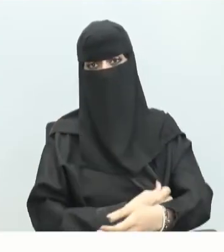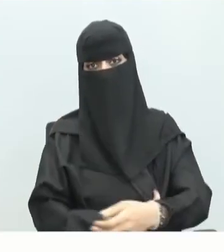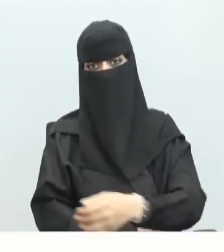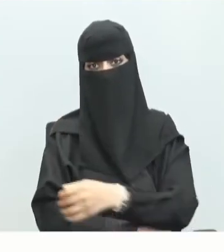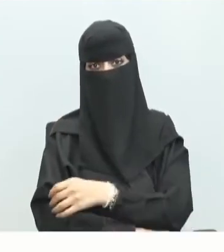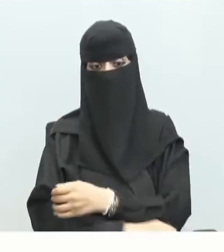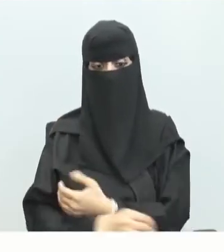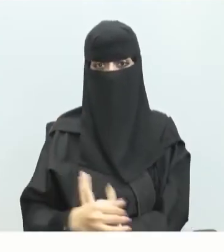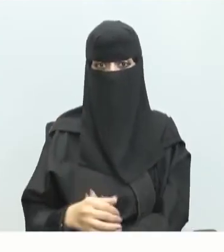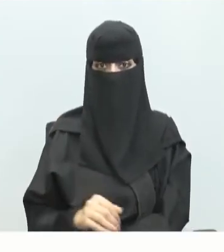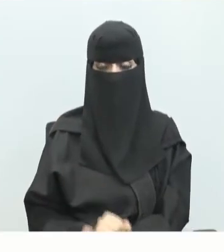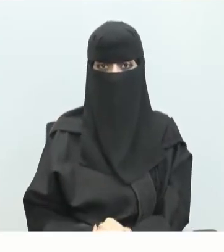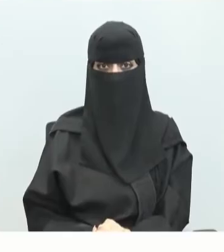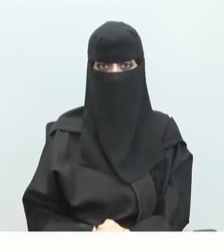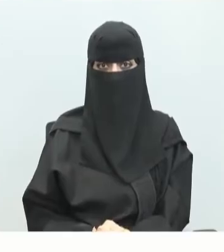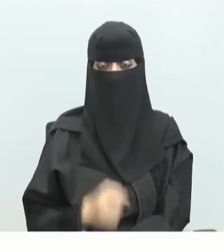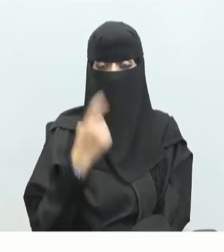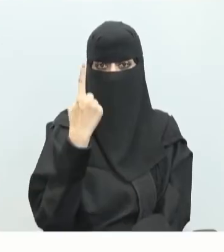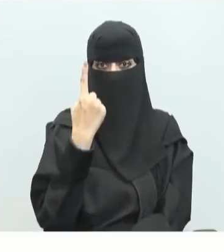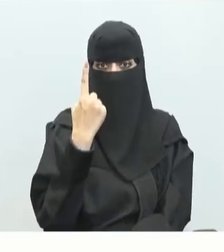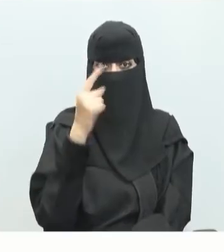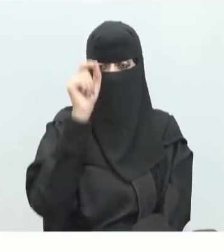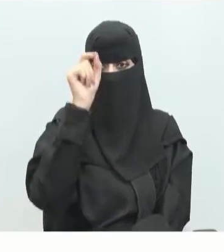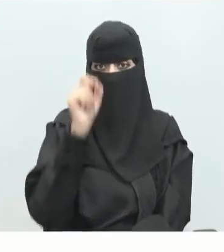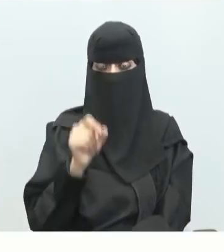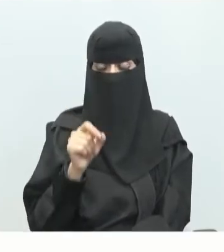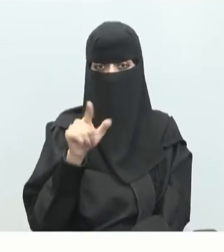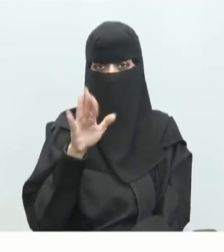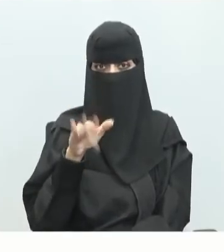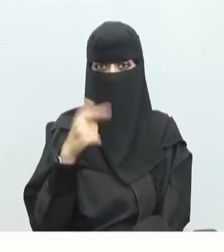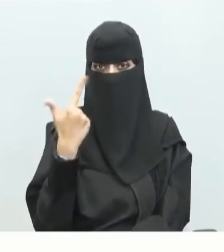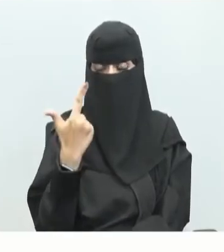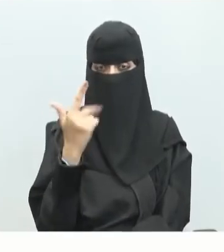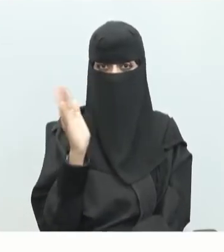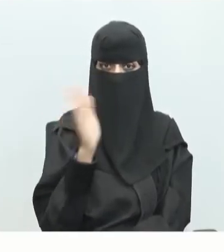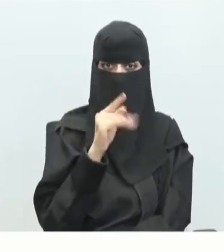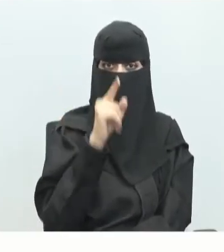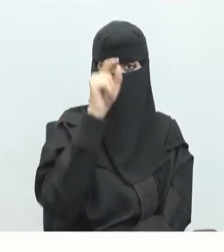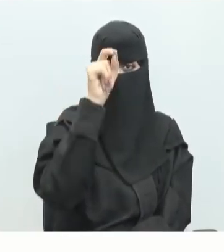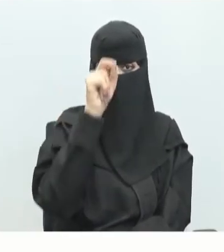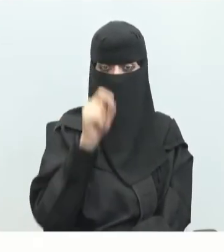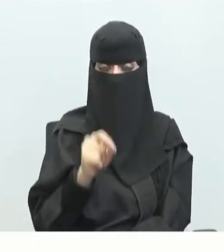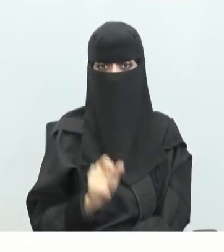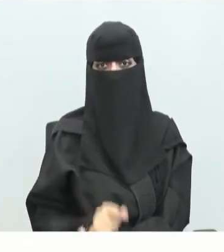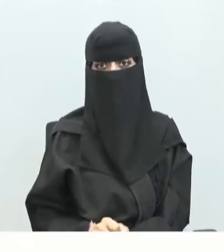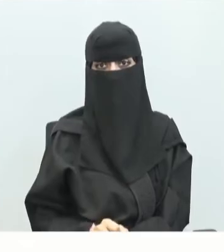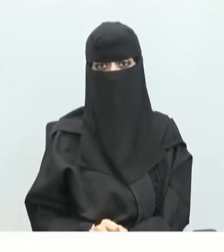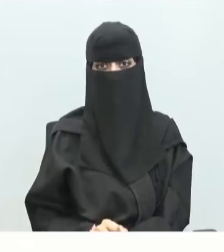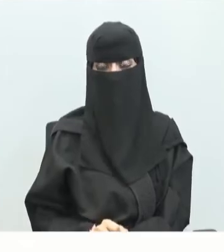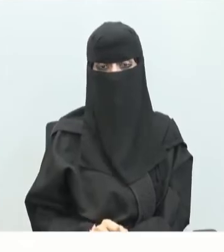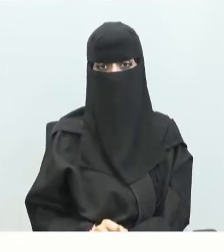نرجع مره اخرى الى اعلى اذا هذا العدد سبعه يليها او بجانبها العدد كم